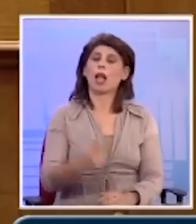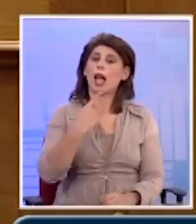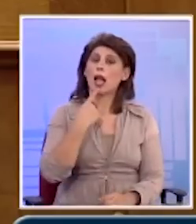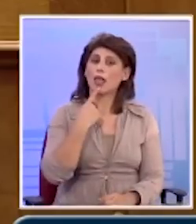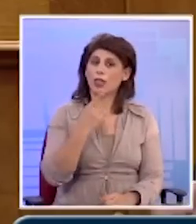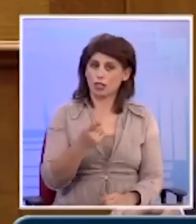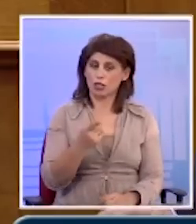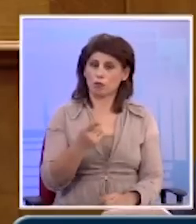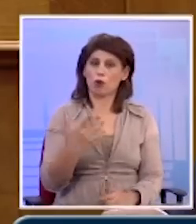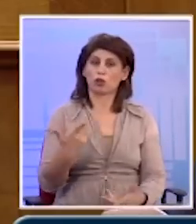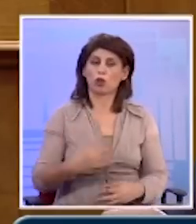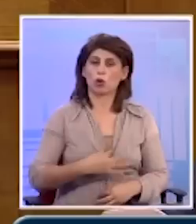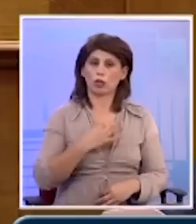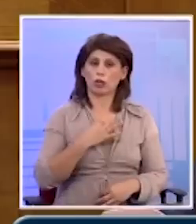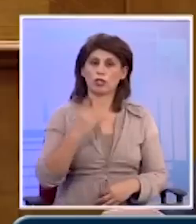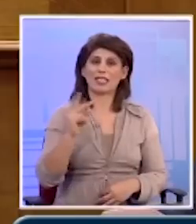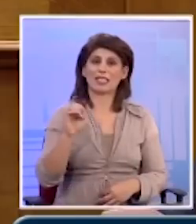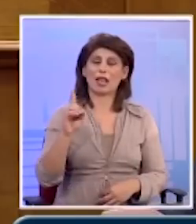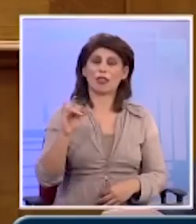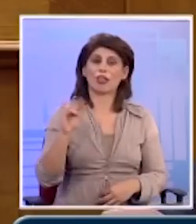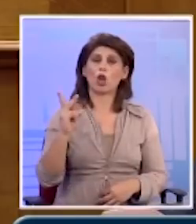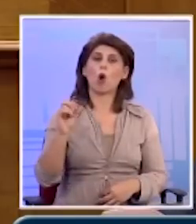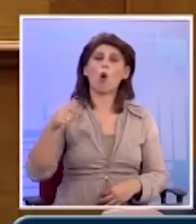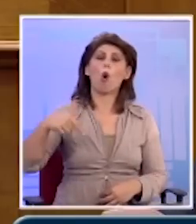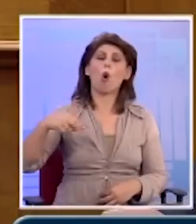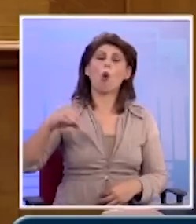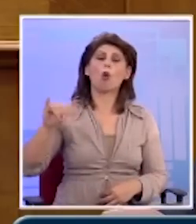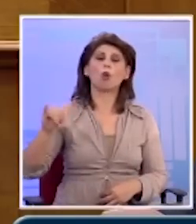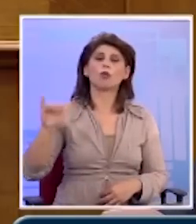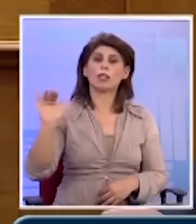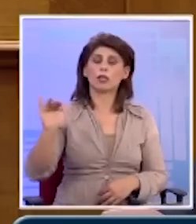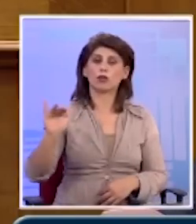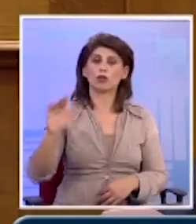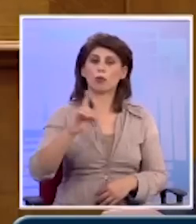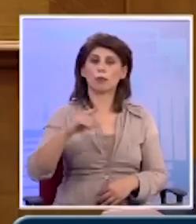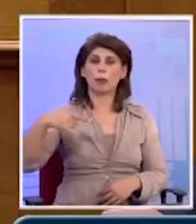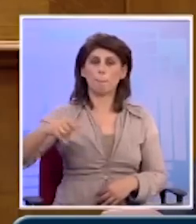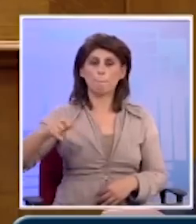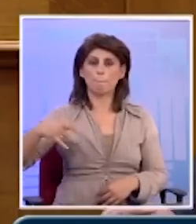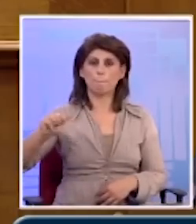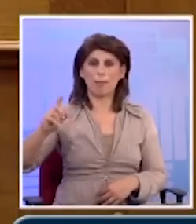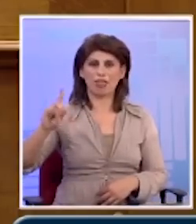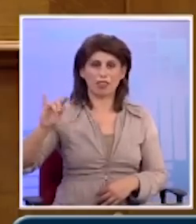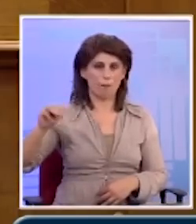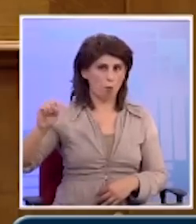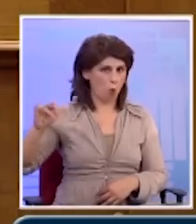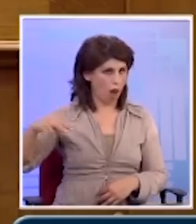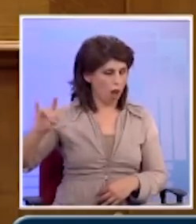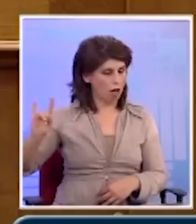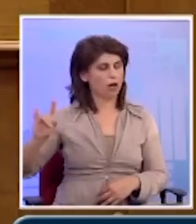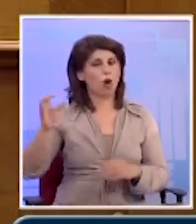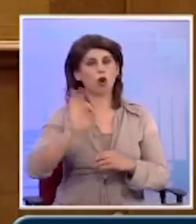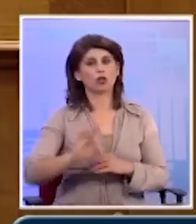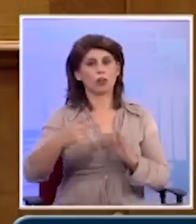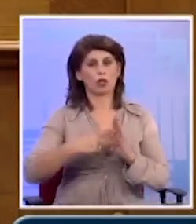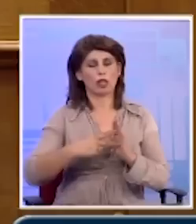όμως ότι ο κύριος Κεδίκογλου ο ίδιος, σε ερώτηση του Δημήτρη Παπαδημούλη τον Οκτώβριο του 2012,